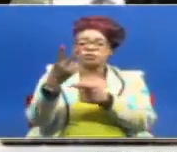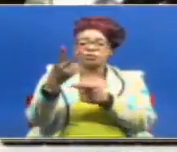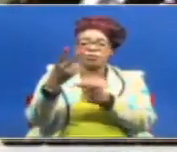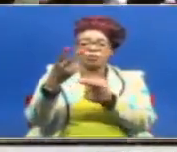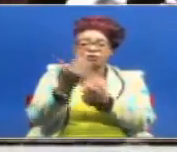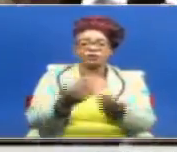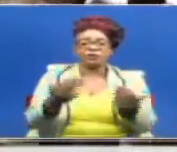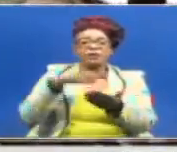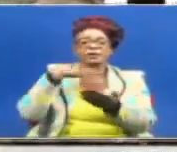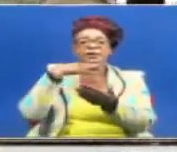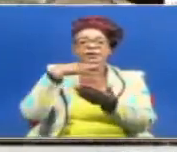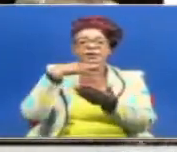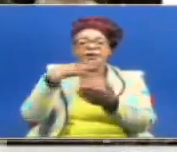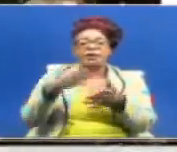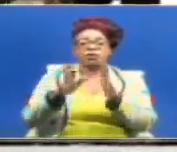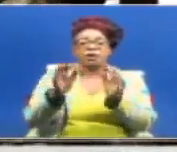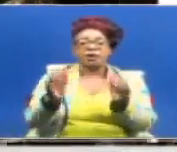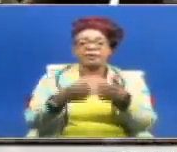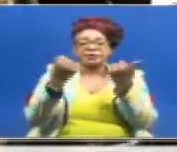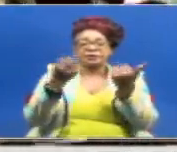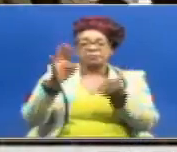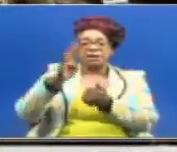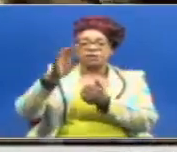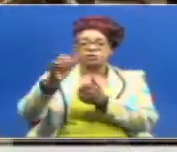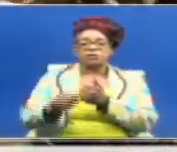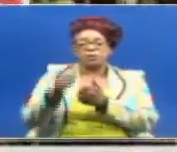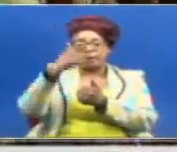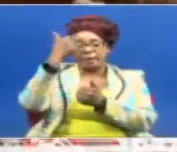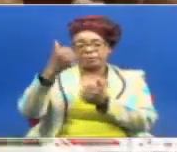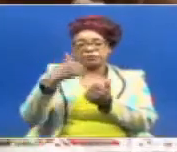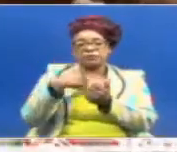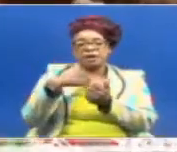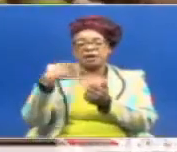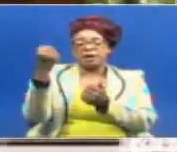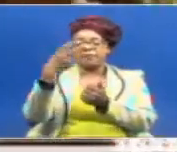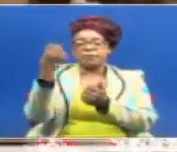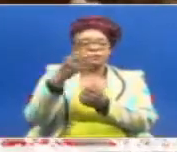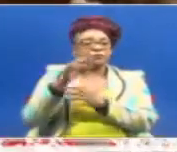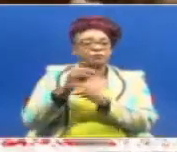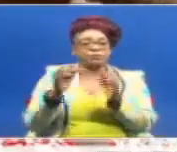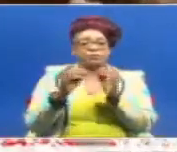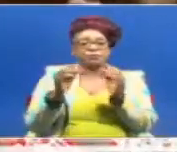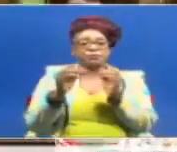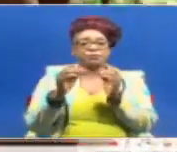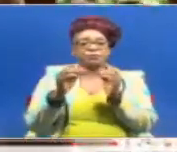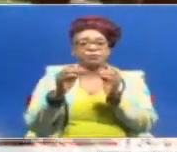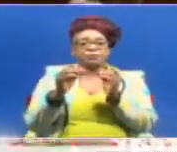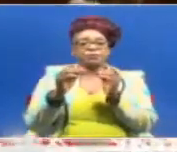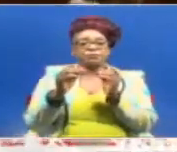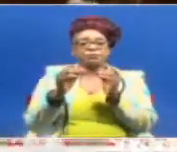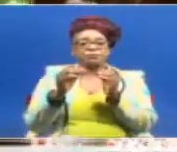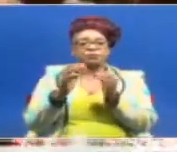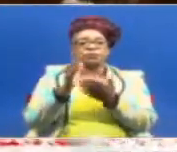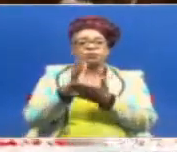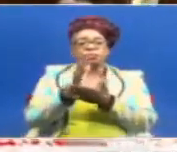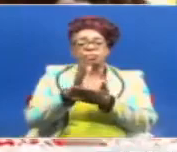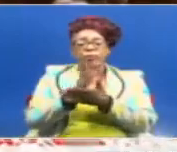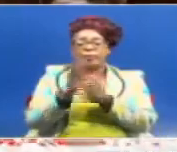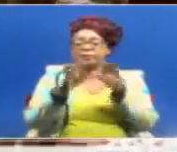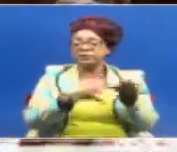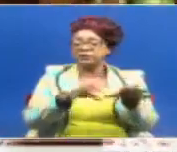in Mesori area in Baringo South due to lack of an ambulance. Maskini ya chini anaumia sababu ya matibabu